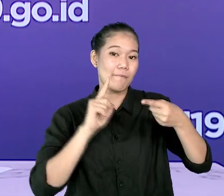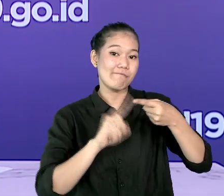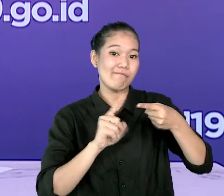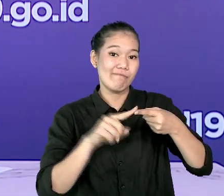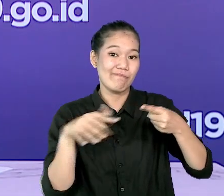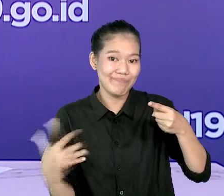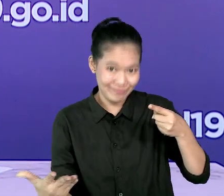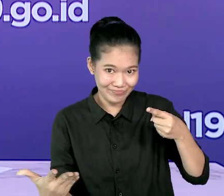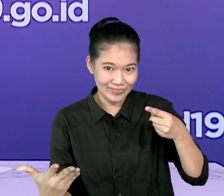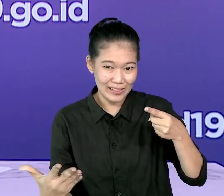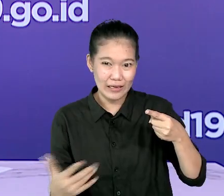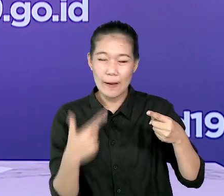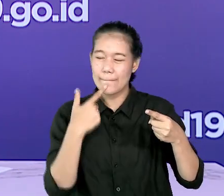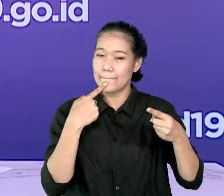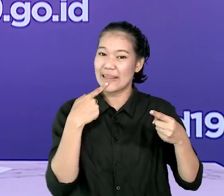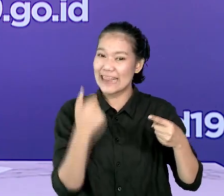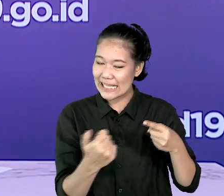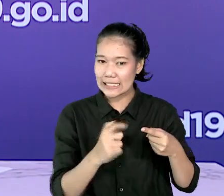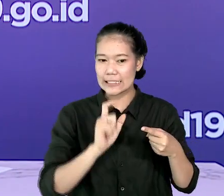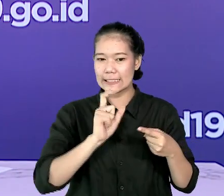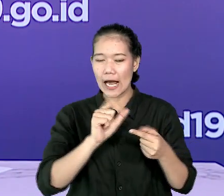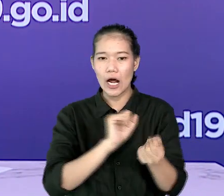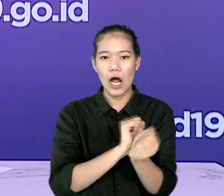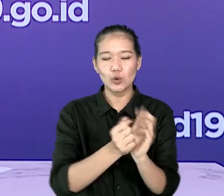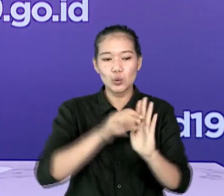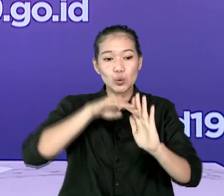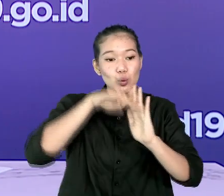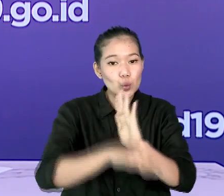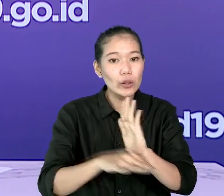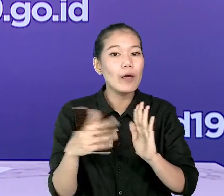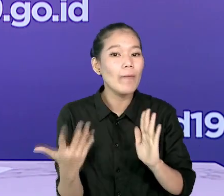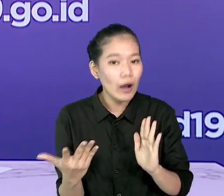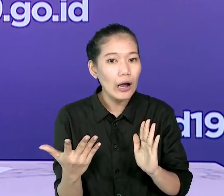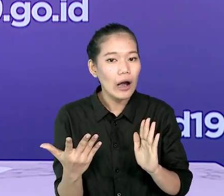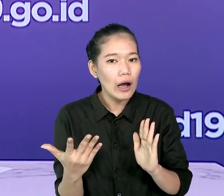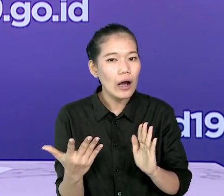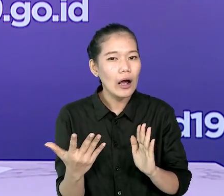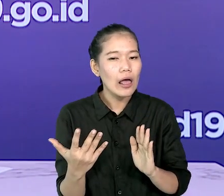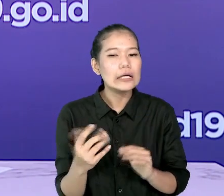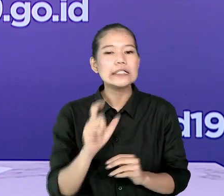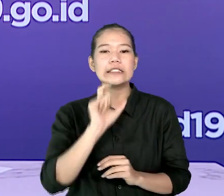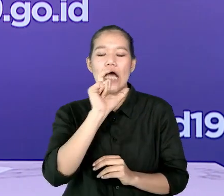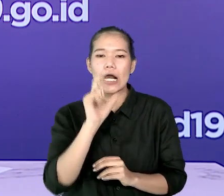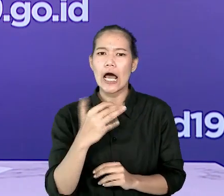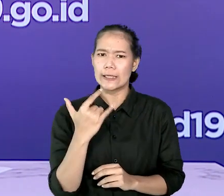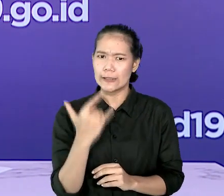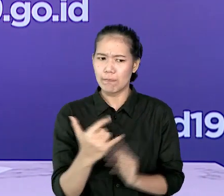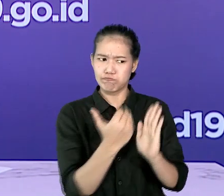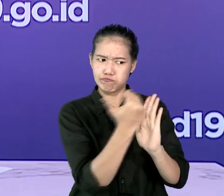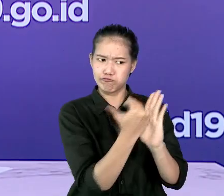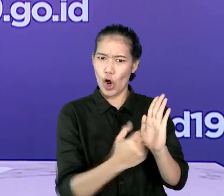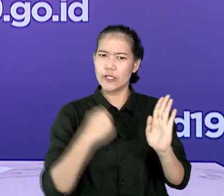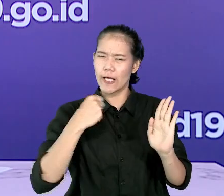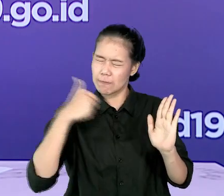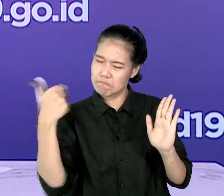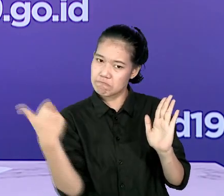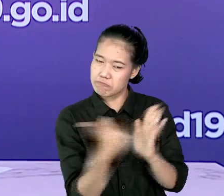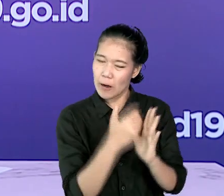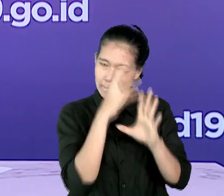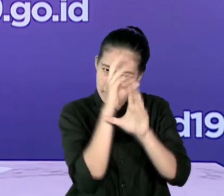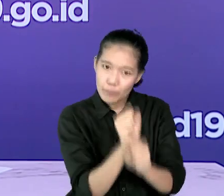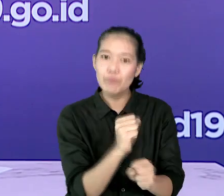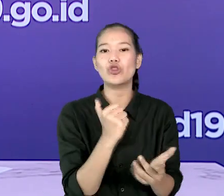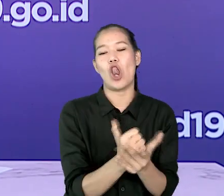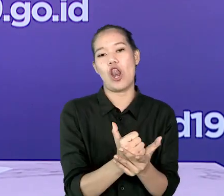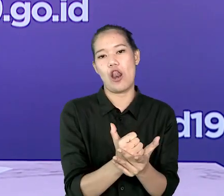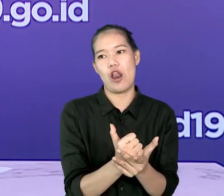Pertama, kunci mempertahankan penurunan kasus ini adalah dengan sungguh-sungguh menjaga protokol kesehatan seiring